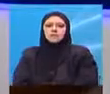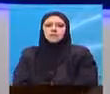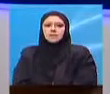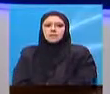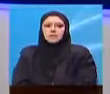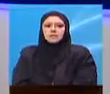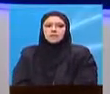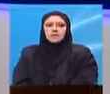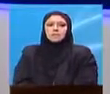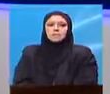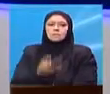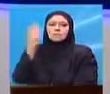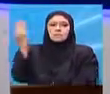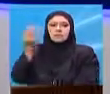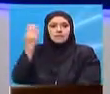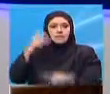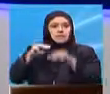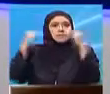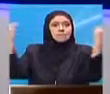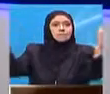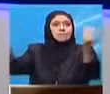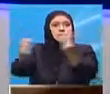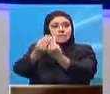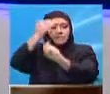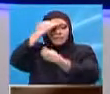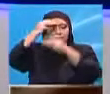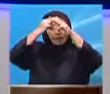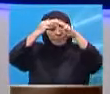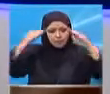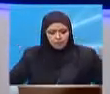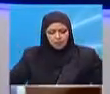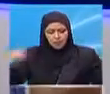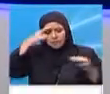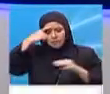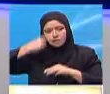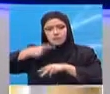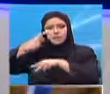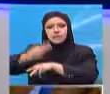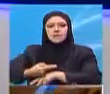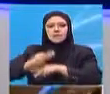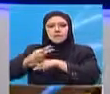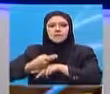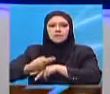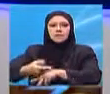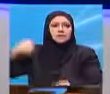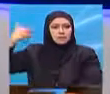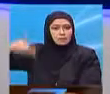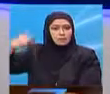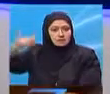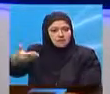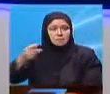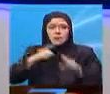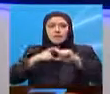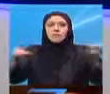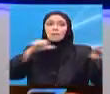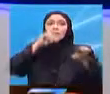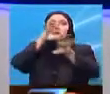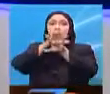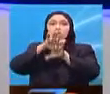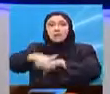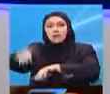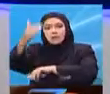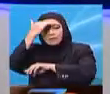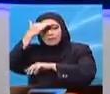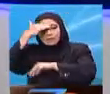baik Atikah lazimnya masyarakat mengetahui muzium tempat menyimpan artifak bersejarah namun tidak ramai yang mengetahui